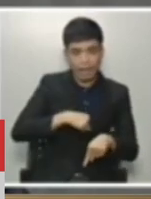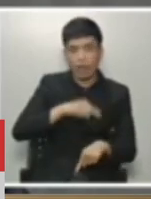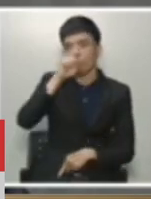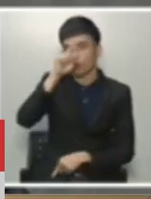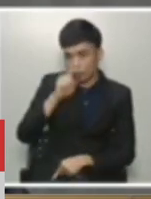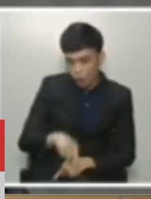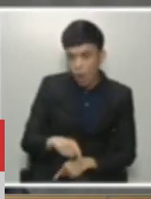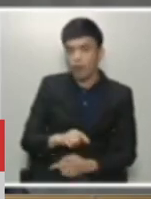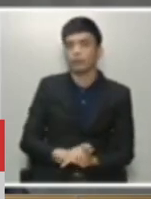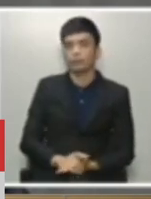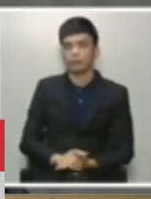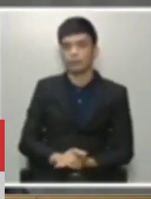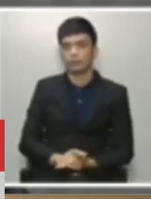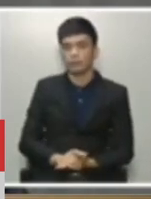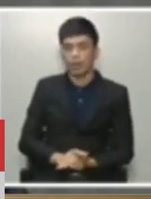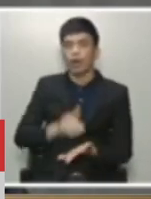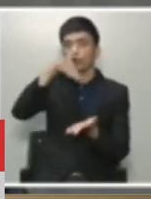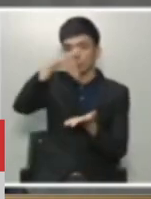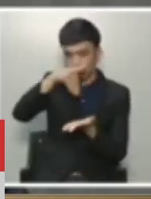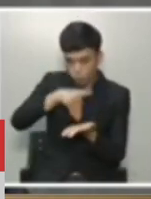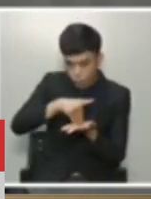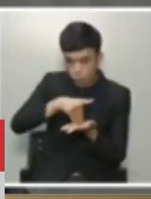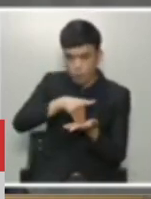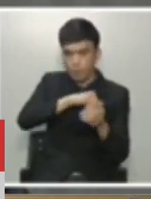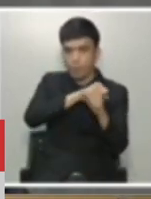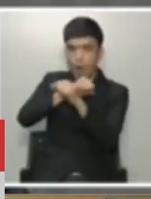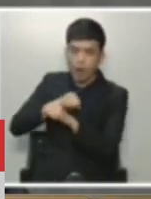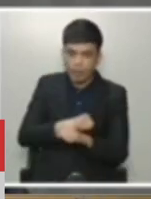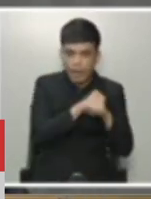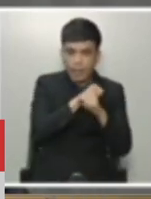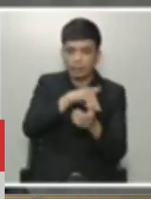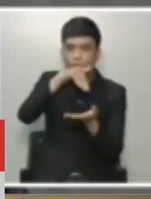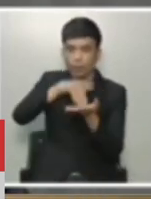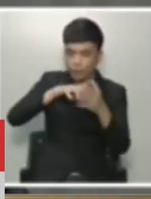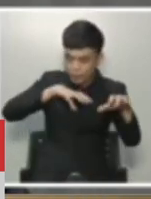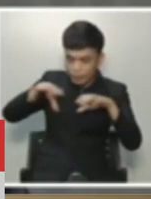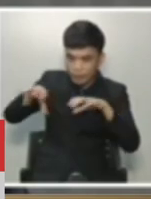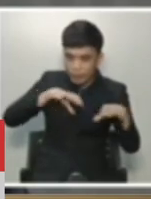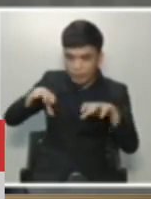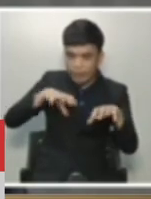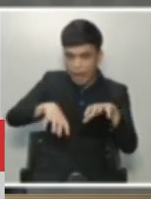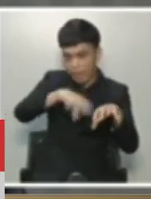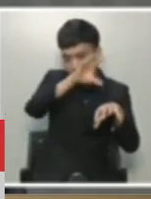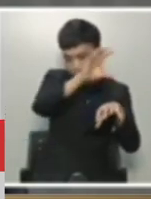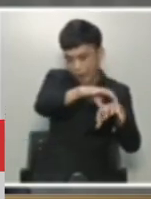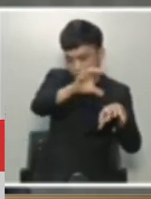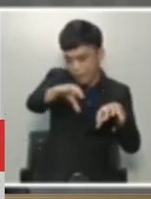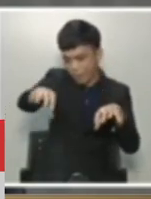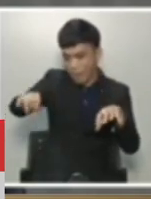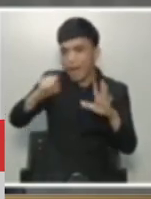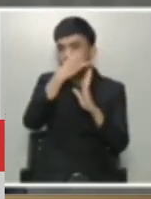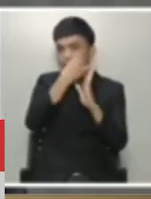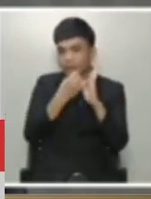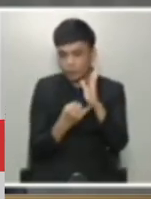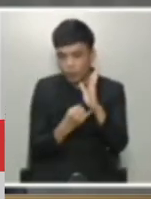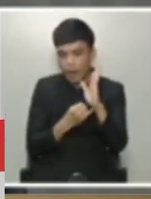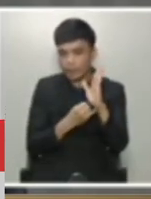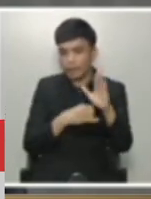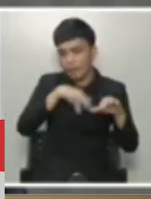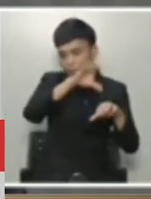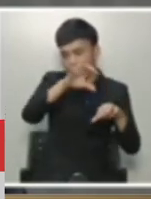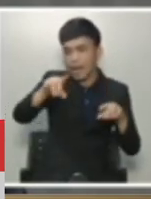มามีส่วนร่วมศูนย์ปฏิบัติการมีเครือข่ายกระจายไปอยู่ในจุดที่เป็นจังหวัดที่สุ่มเสี่ยงเช่นจังหวัดที่เป็น